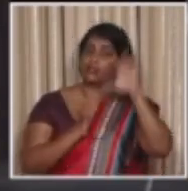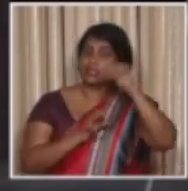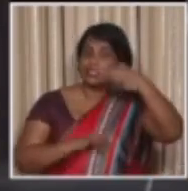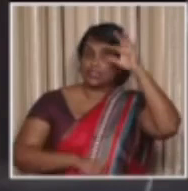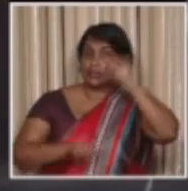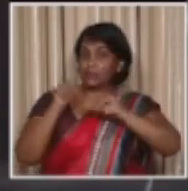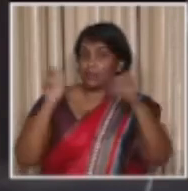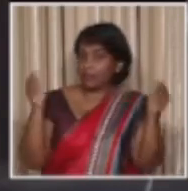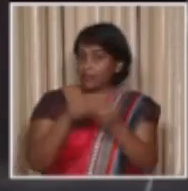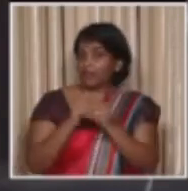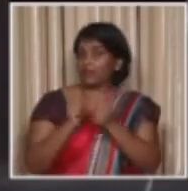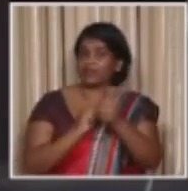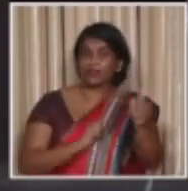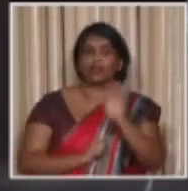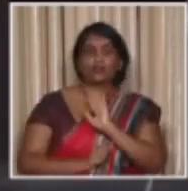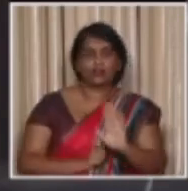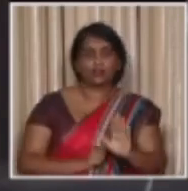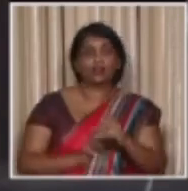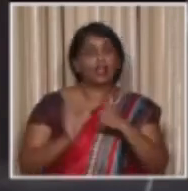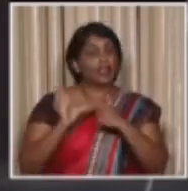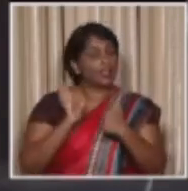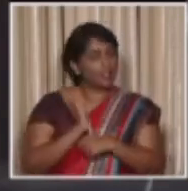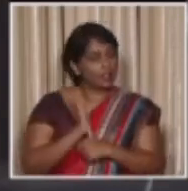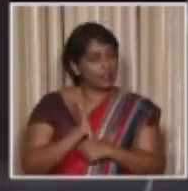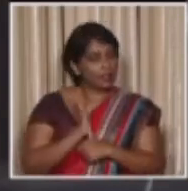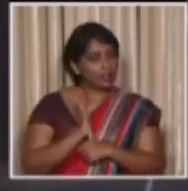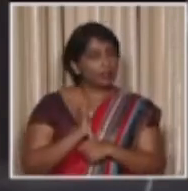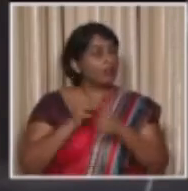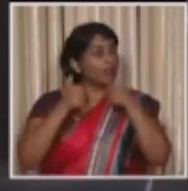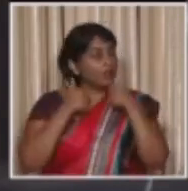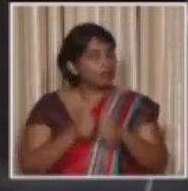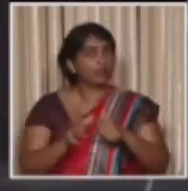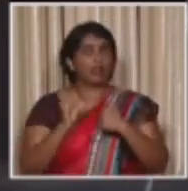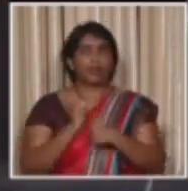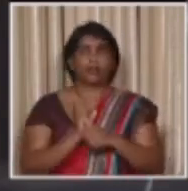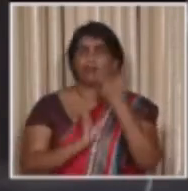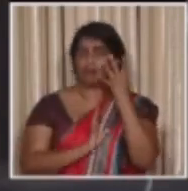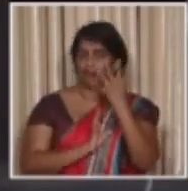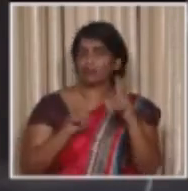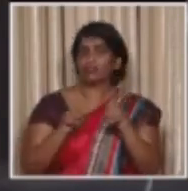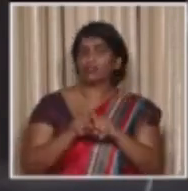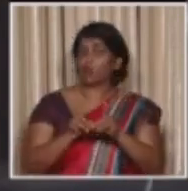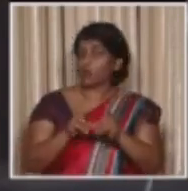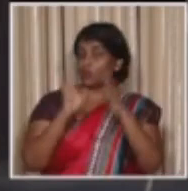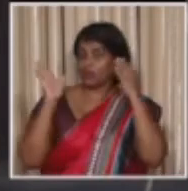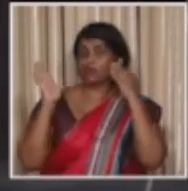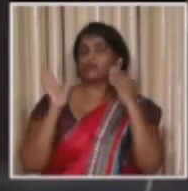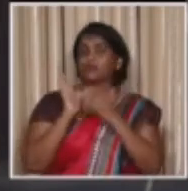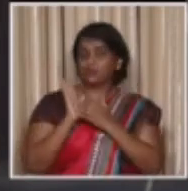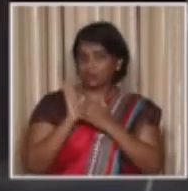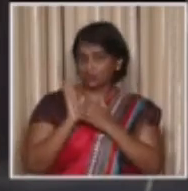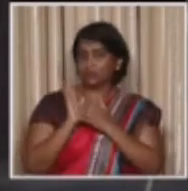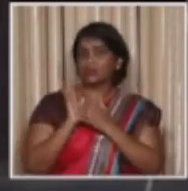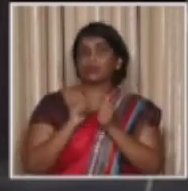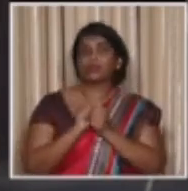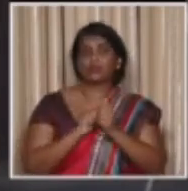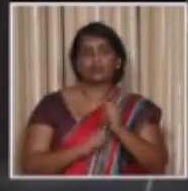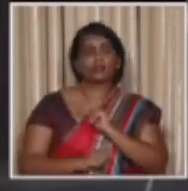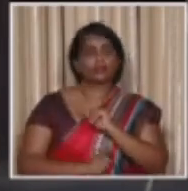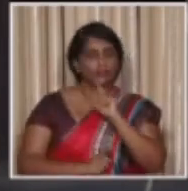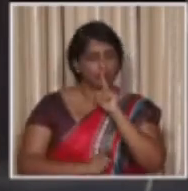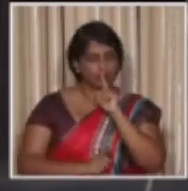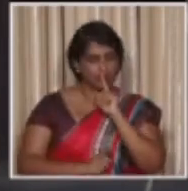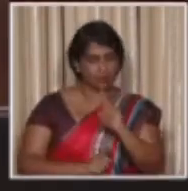ආයුර්වේද මුවාවෙන් මේ වැඩේ කරන්න එපා පනත හරියට 54ක් විදියට අදාළ විෂයන් හරහා කටයුතු